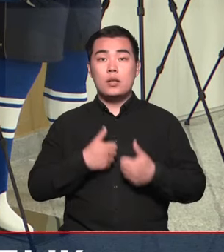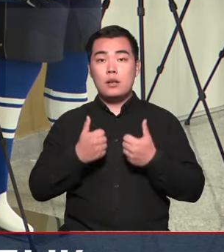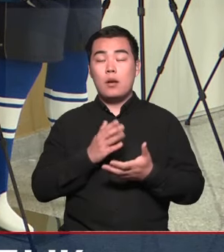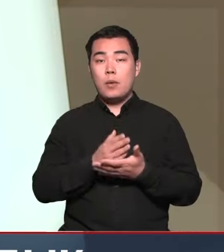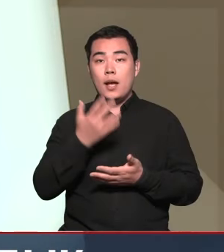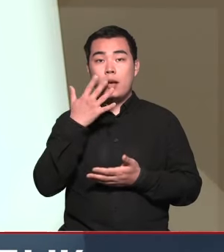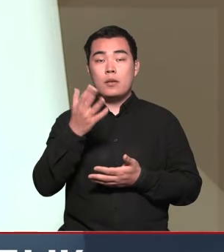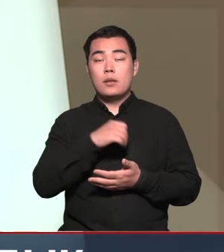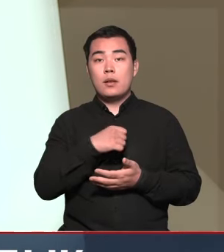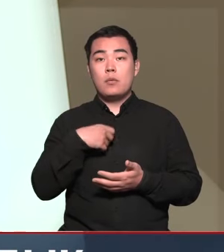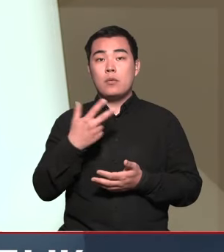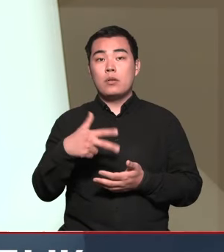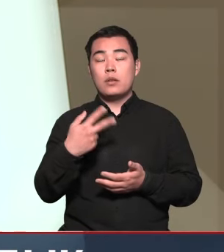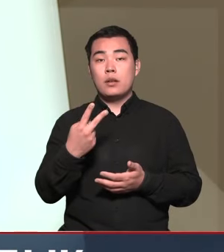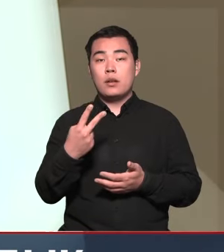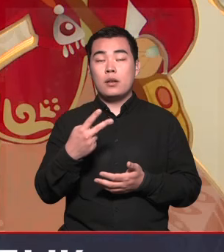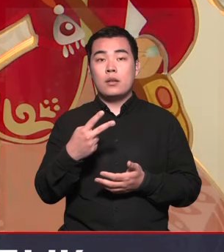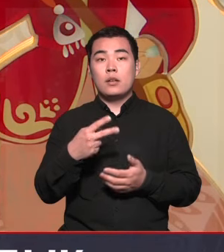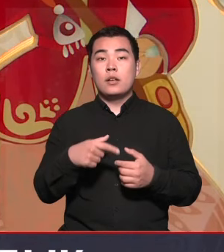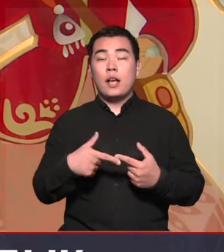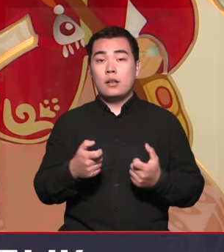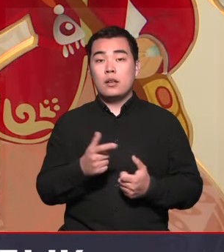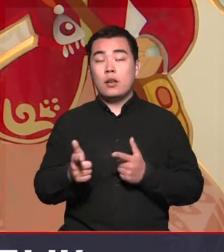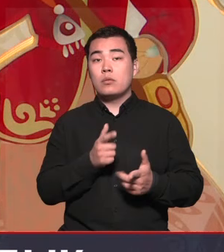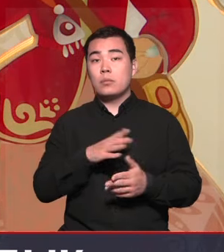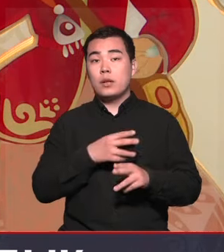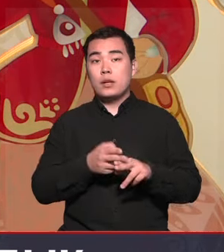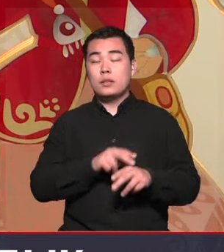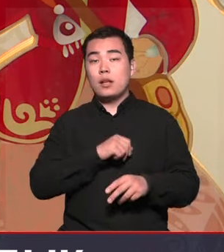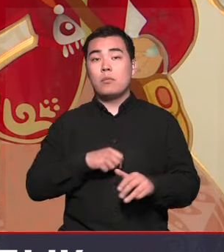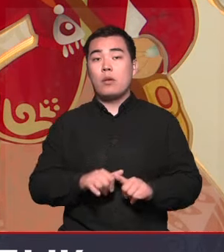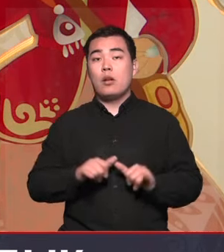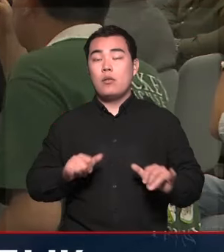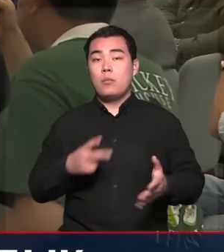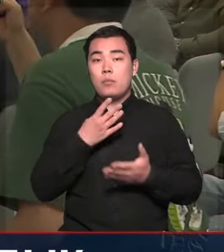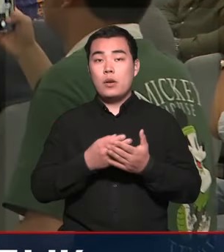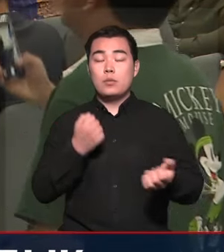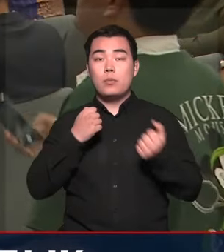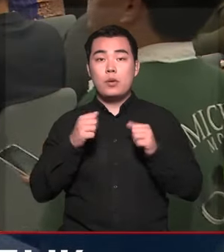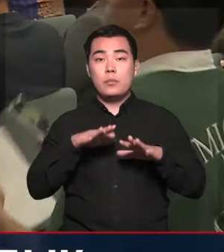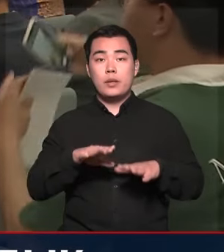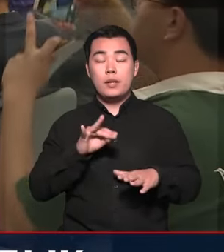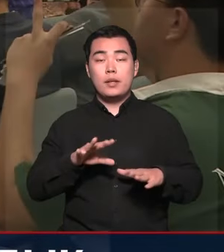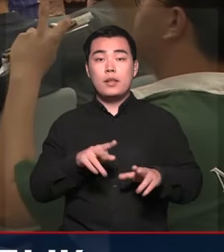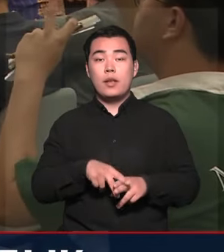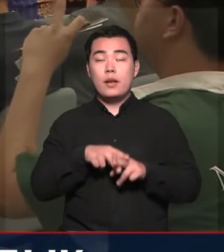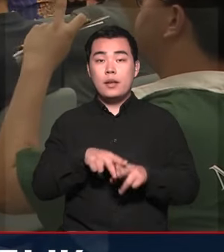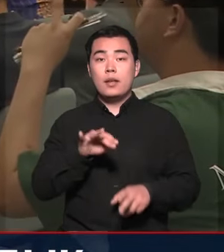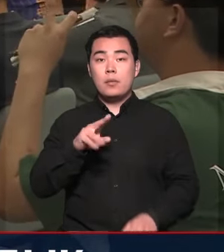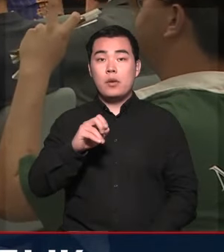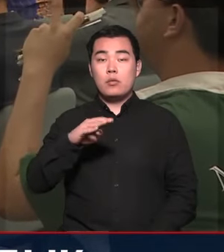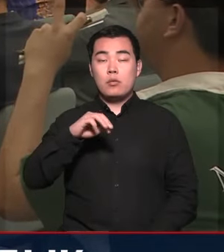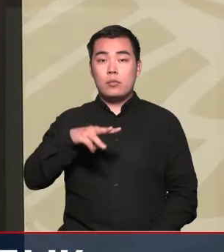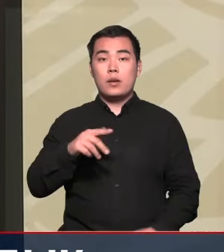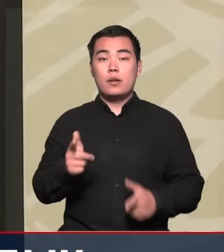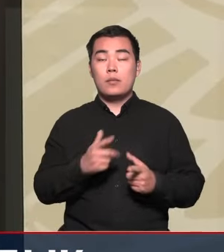шетелдік меймандарға 32 қонақ үй әзірленіпті. Жарыс өтетін ең ірі спорт ғимараттары мен ат жарыстарына арналған ипподромдарда